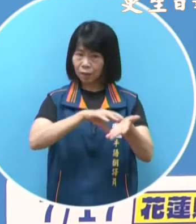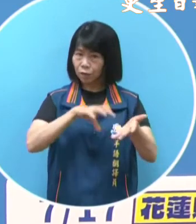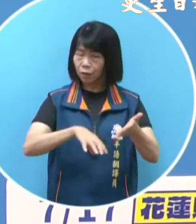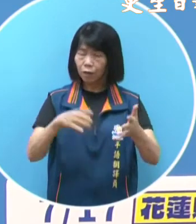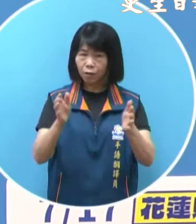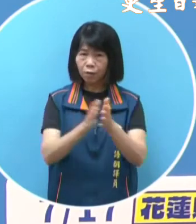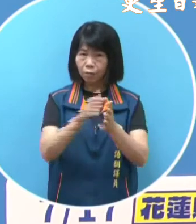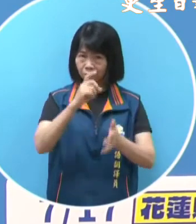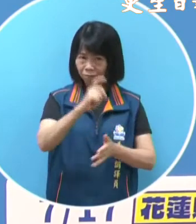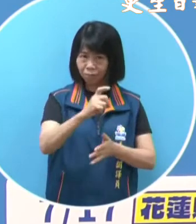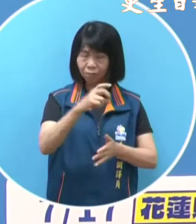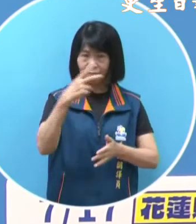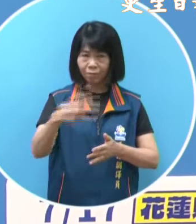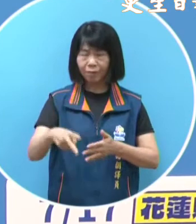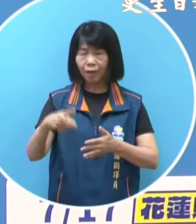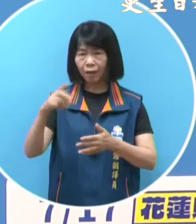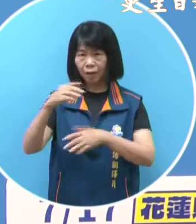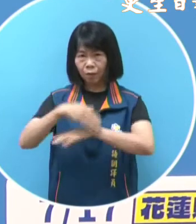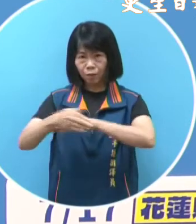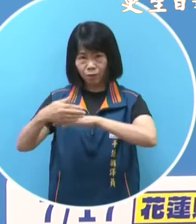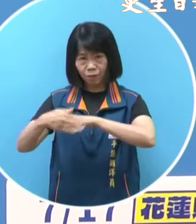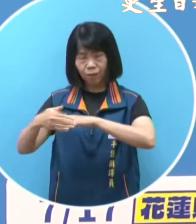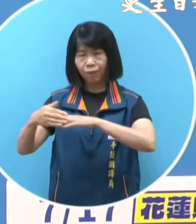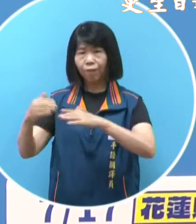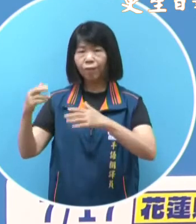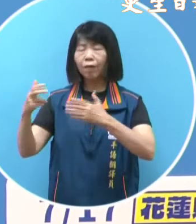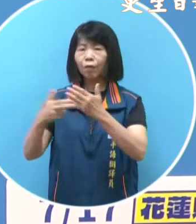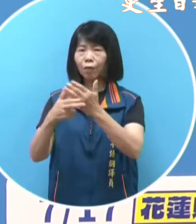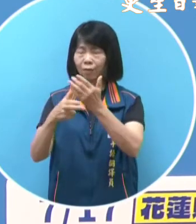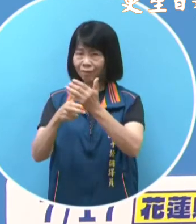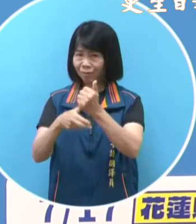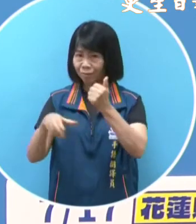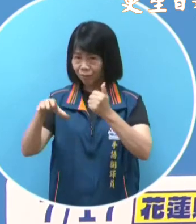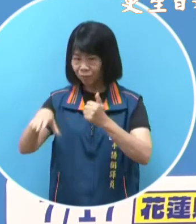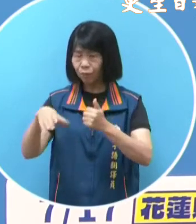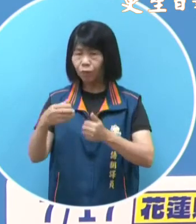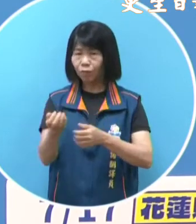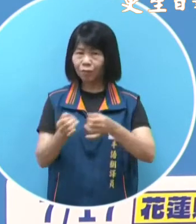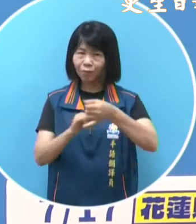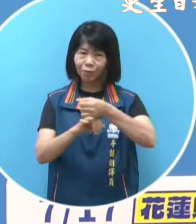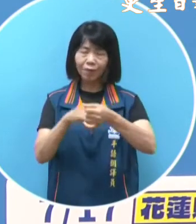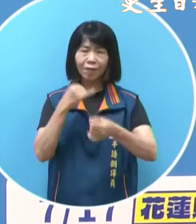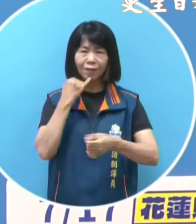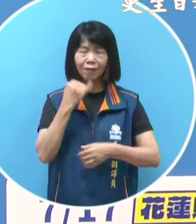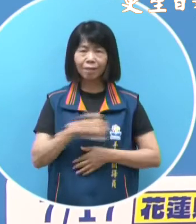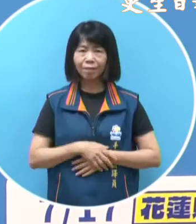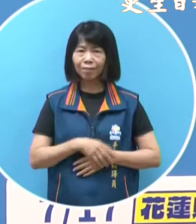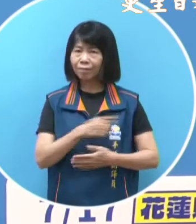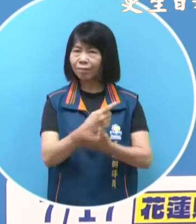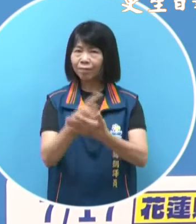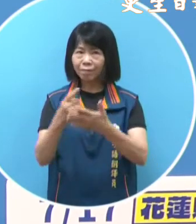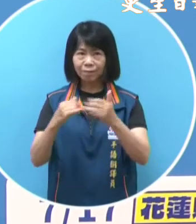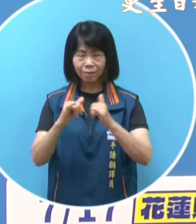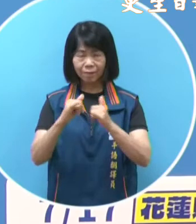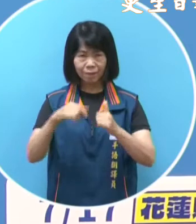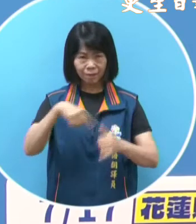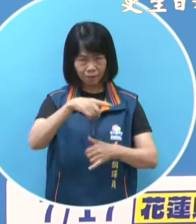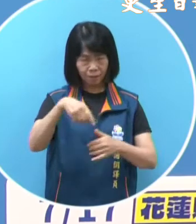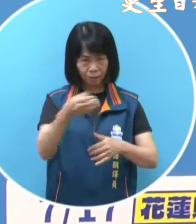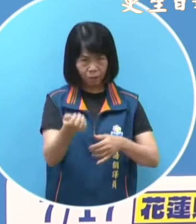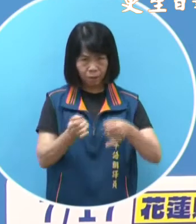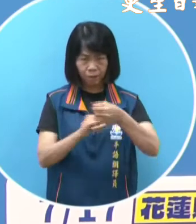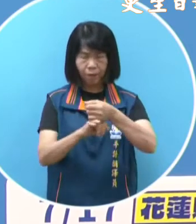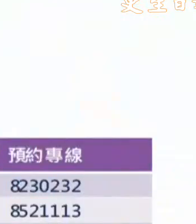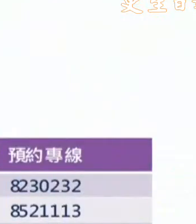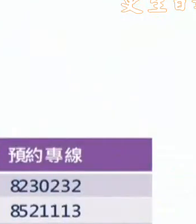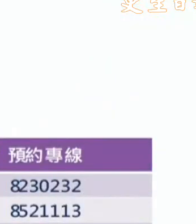10大医疗院所以及13个卫生所来预约。各位乡亲一定要预约，